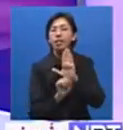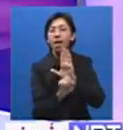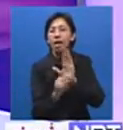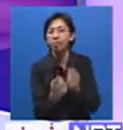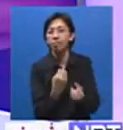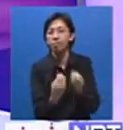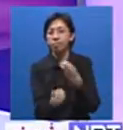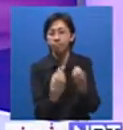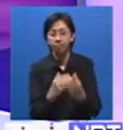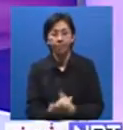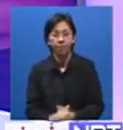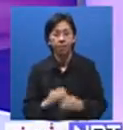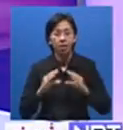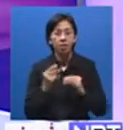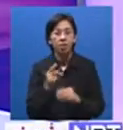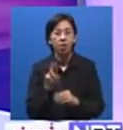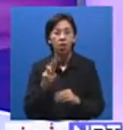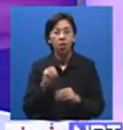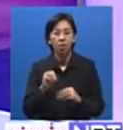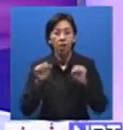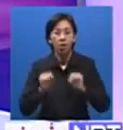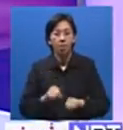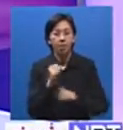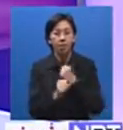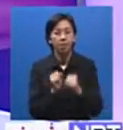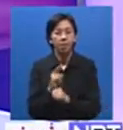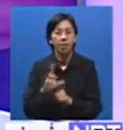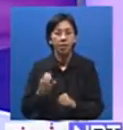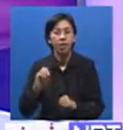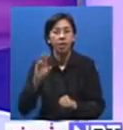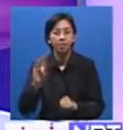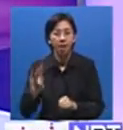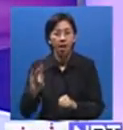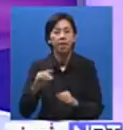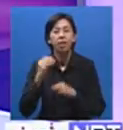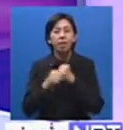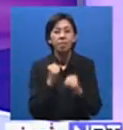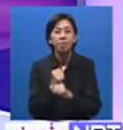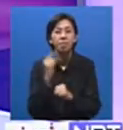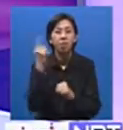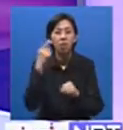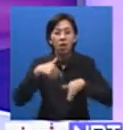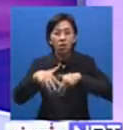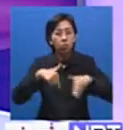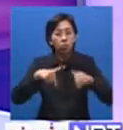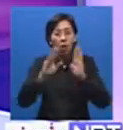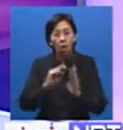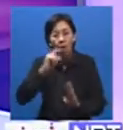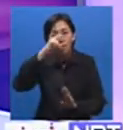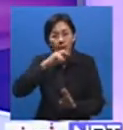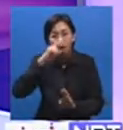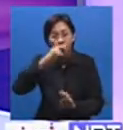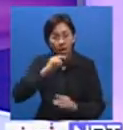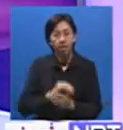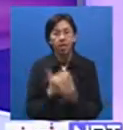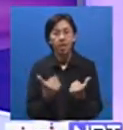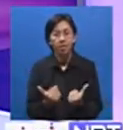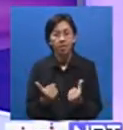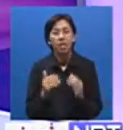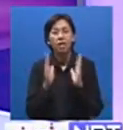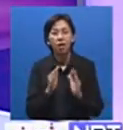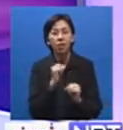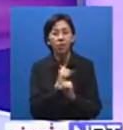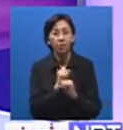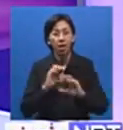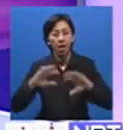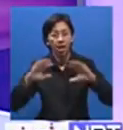ที่ประชุมคณะรัฐมนตรีอนุมัติให้ปี2558เป็นปีท่องเที่ยววิถีไทยเป็นวาระแห่งชาตินะคะพร้อมกำชับข้าราชการ